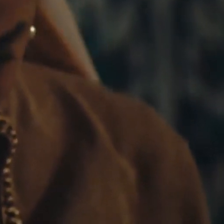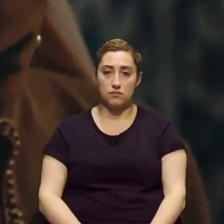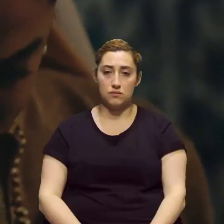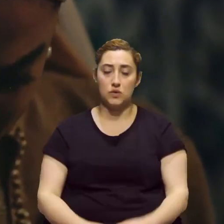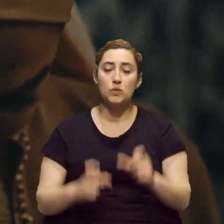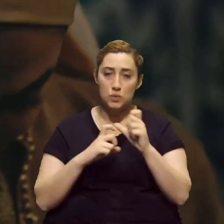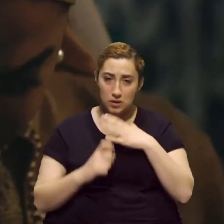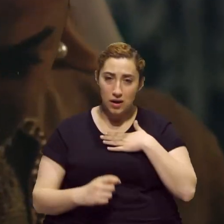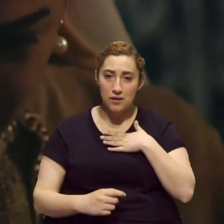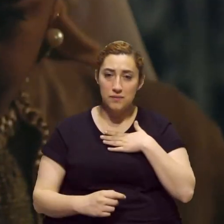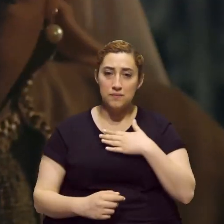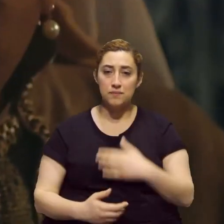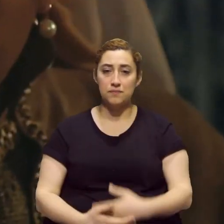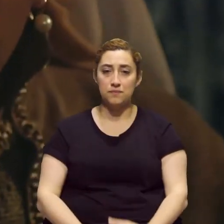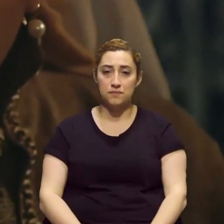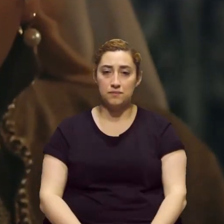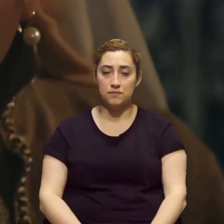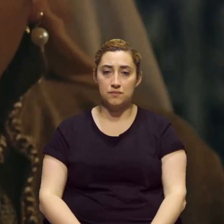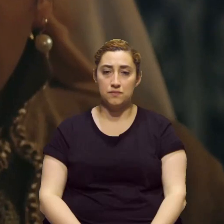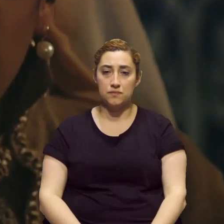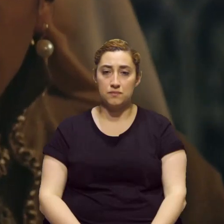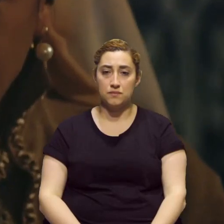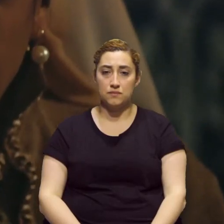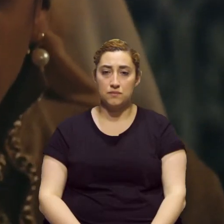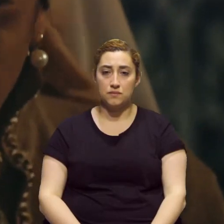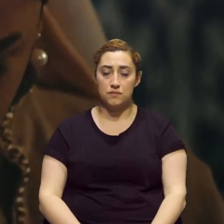Sultan. Yaşlar yanaklarından süzülmeye devam ediyor.